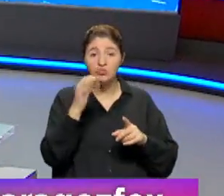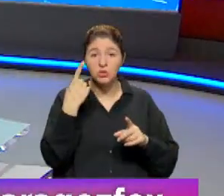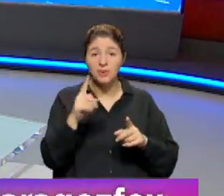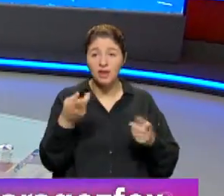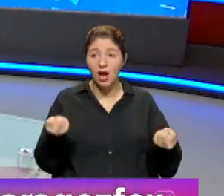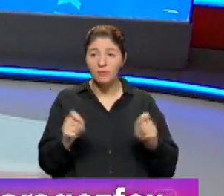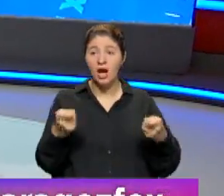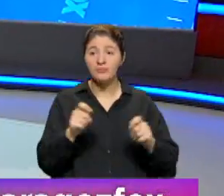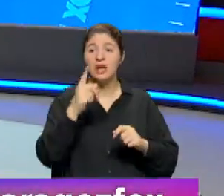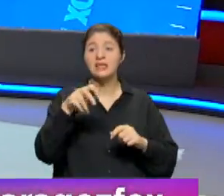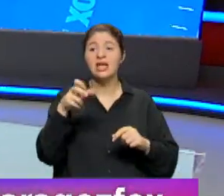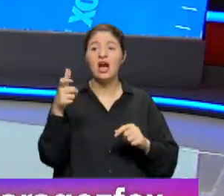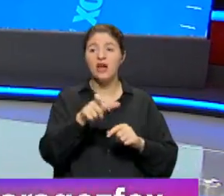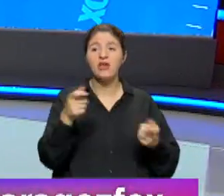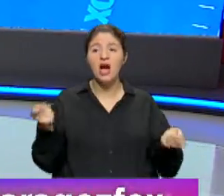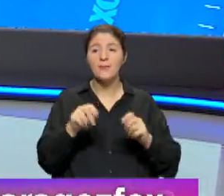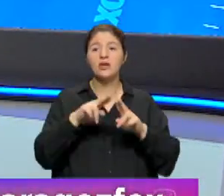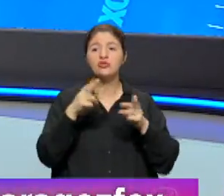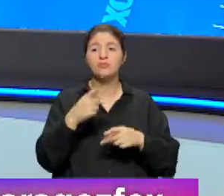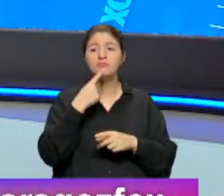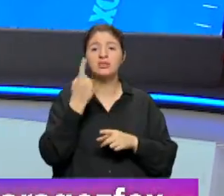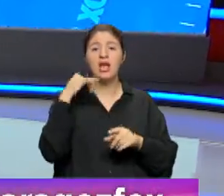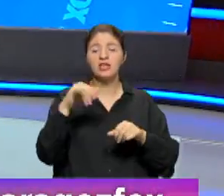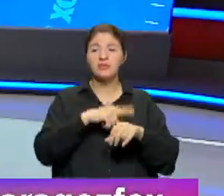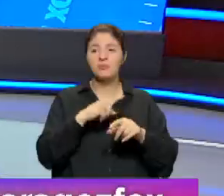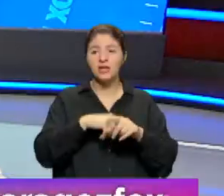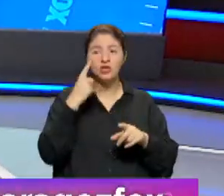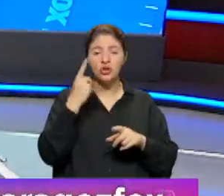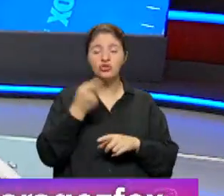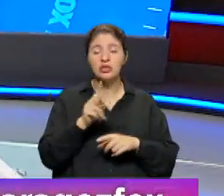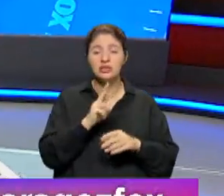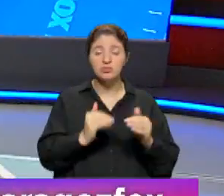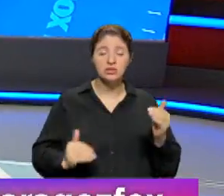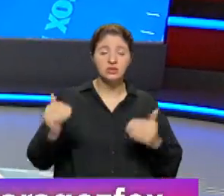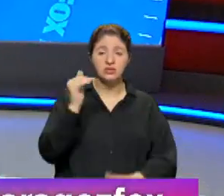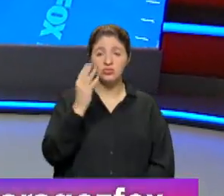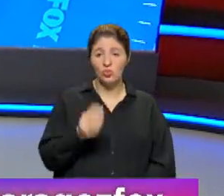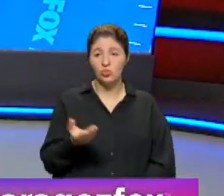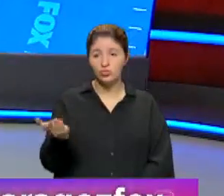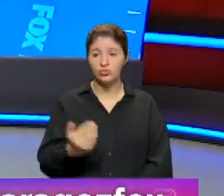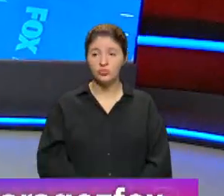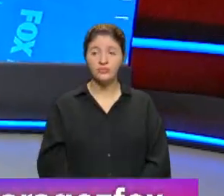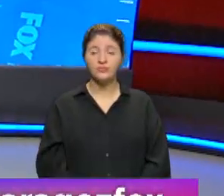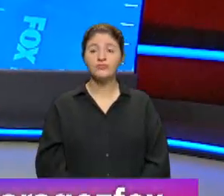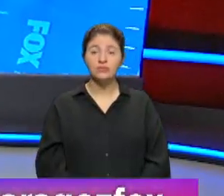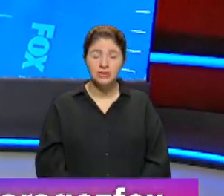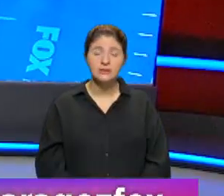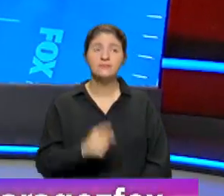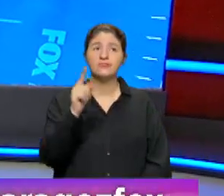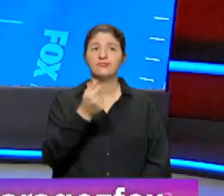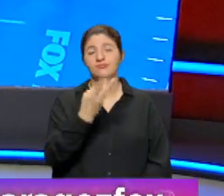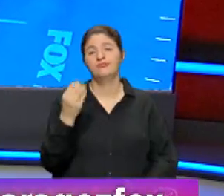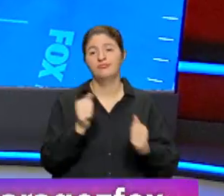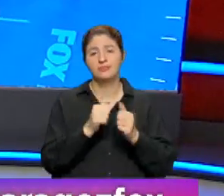2022'de kapanan dükkan sayısı geçen yılın aynı dönemine göre % artış gösterdiği bu veriyle